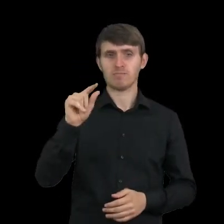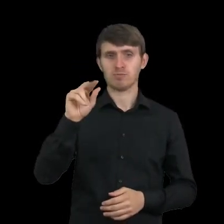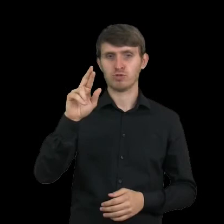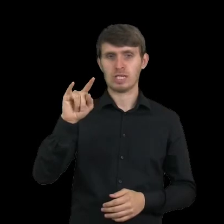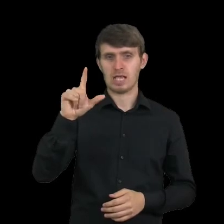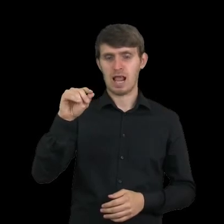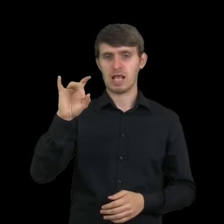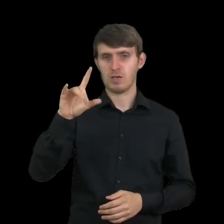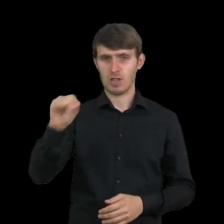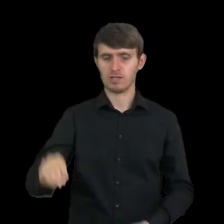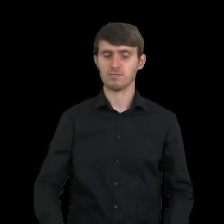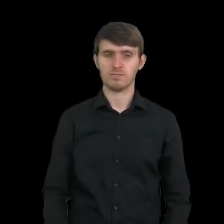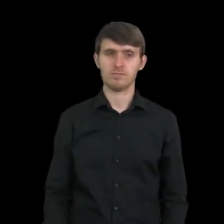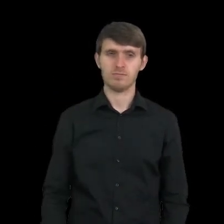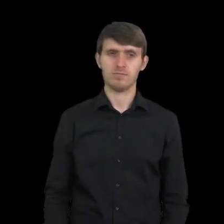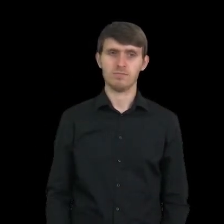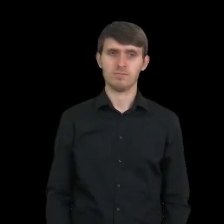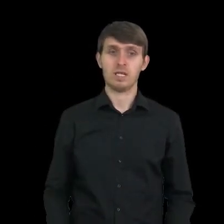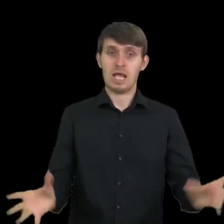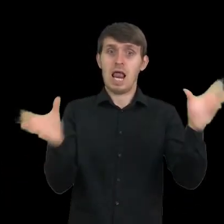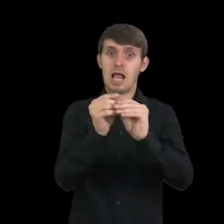przyległe.